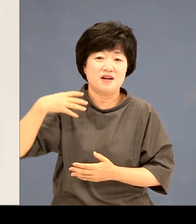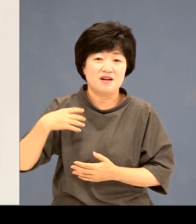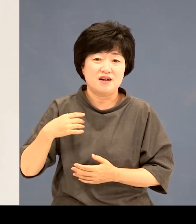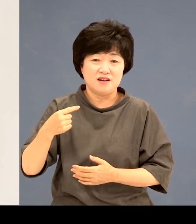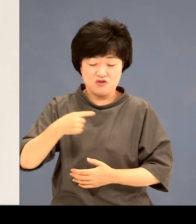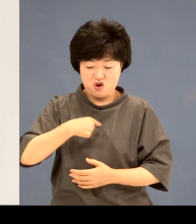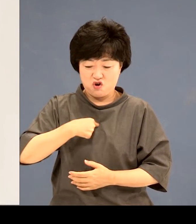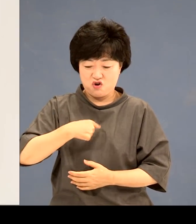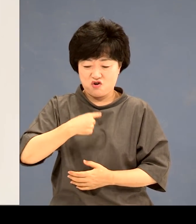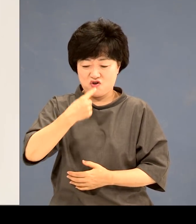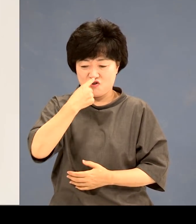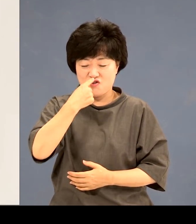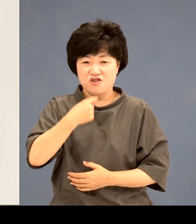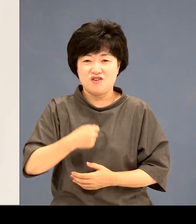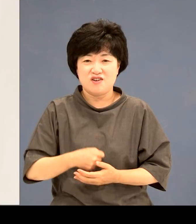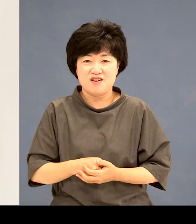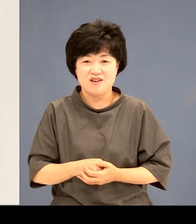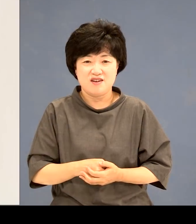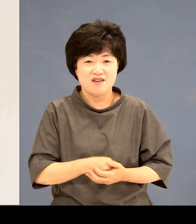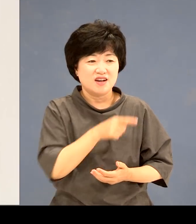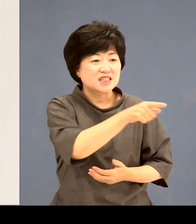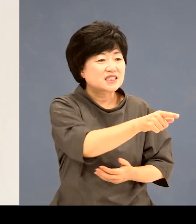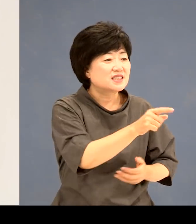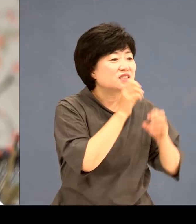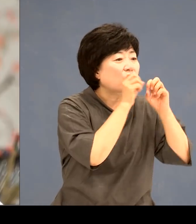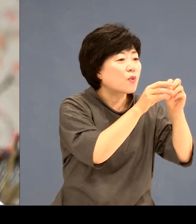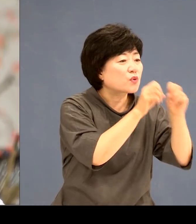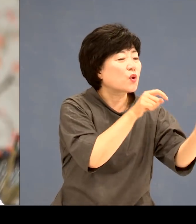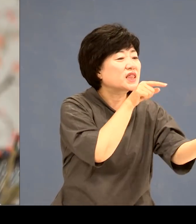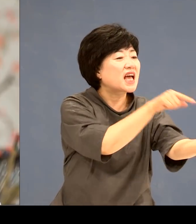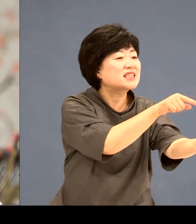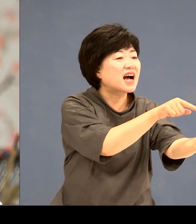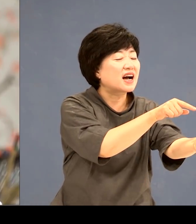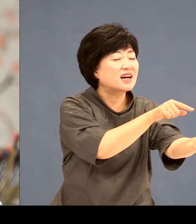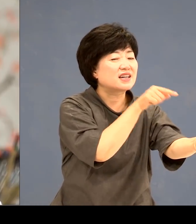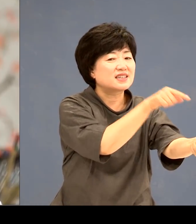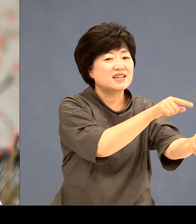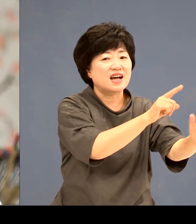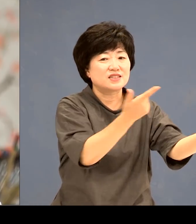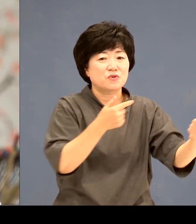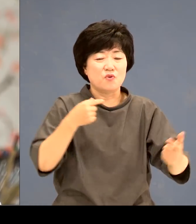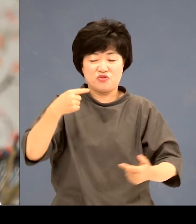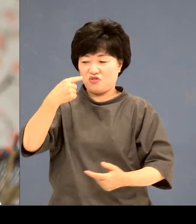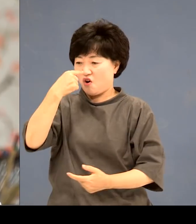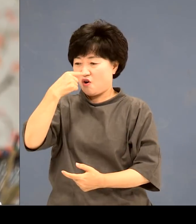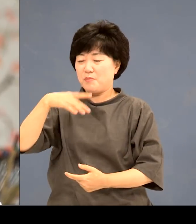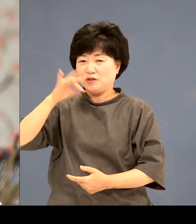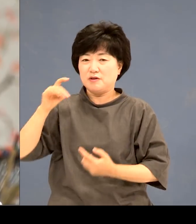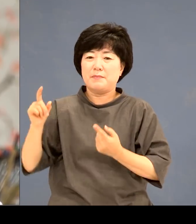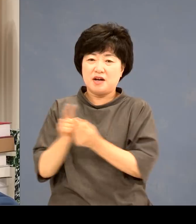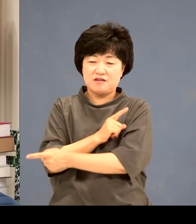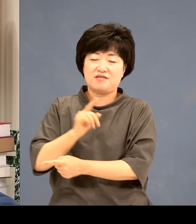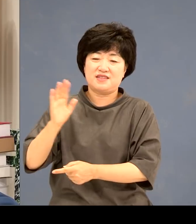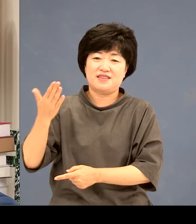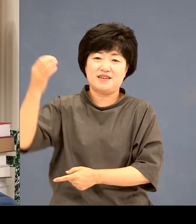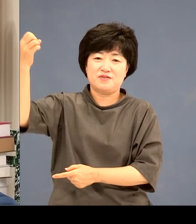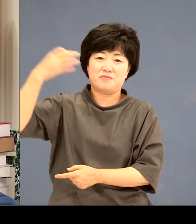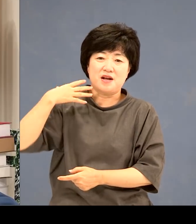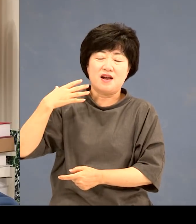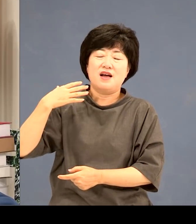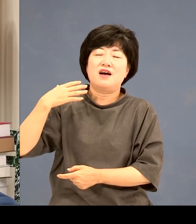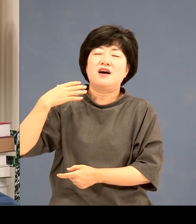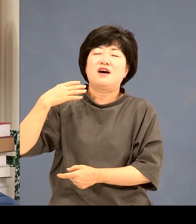그들이 아니라 바로 너라고. 네. 그때 그 말씀을 듣고 저에게는 굉장한 어떤 선교의